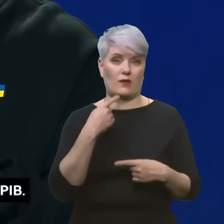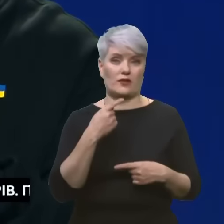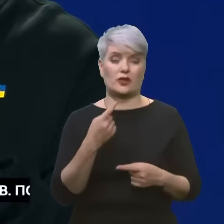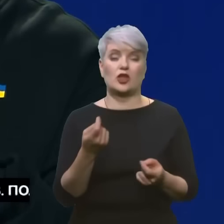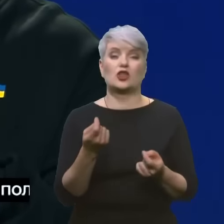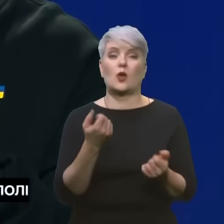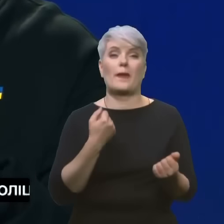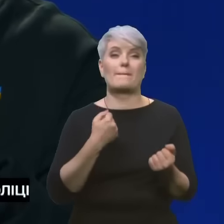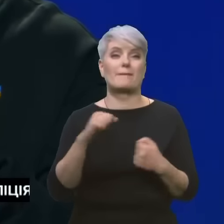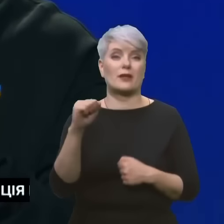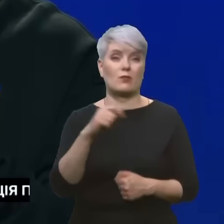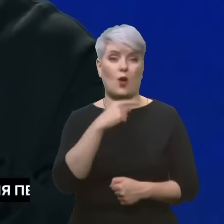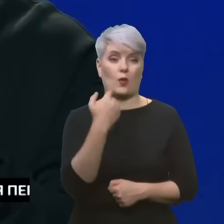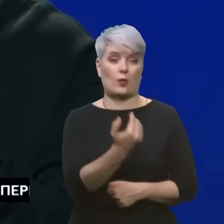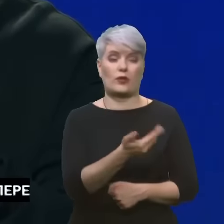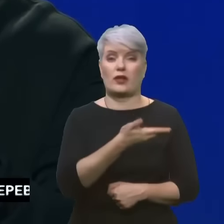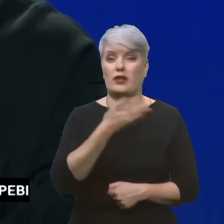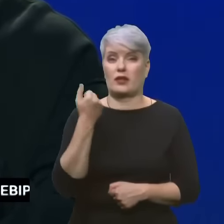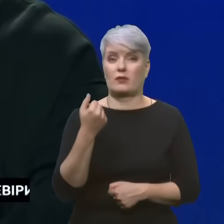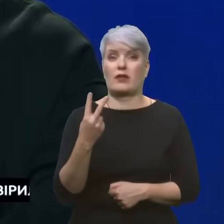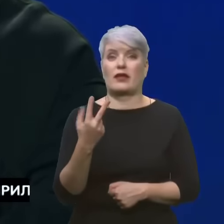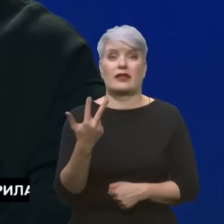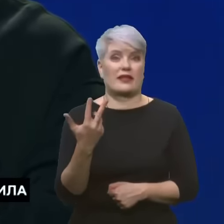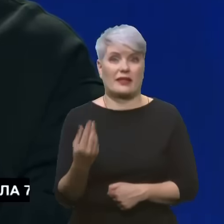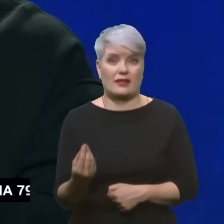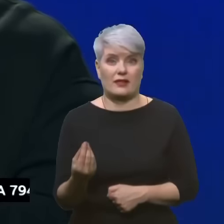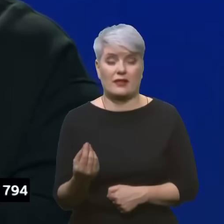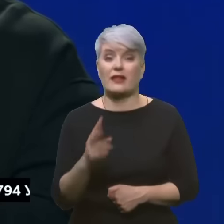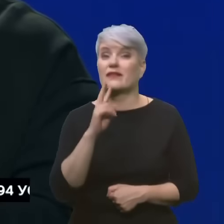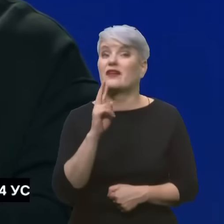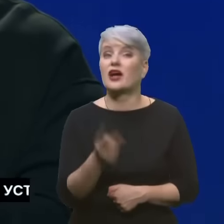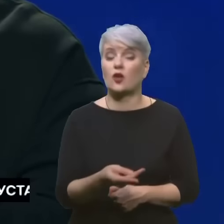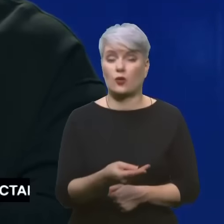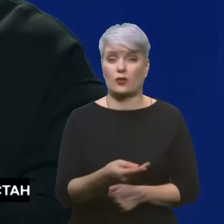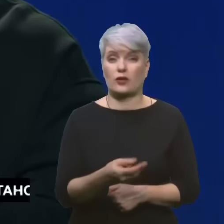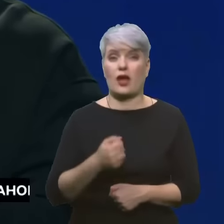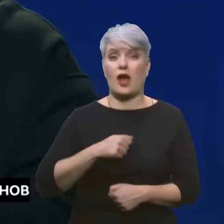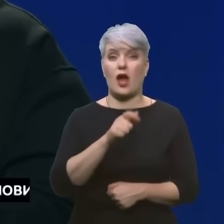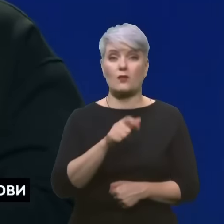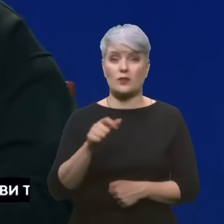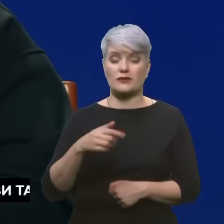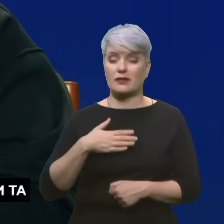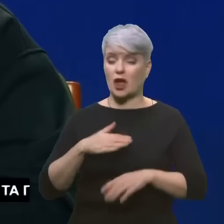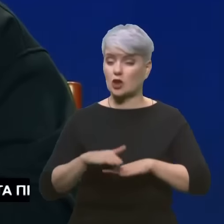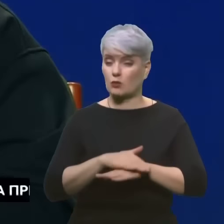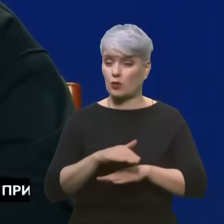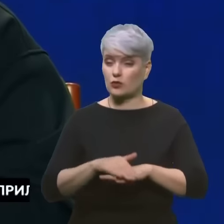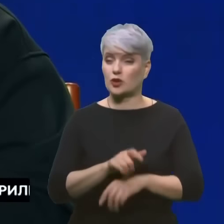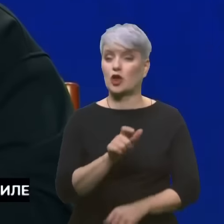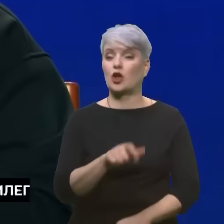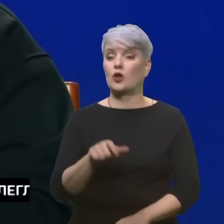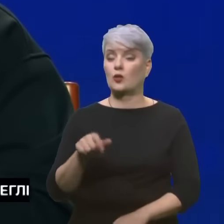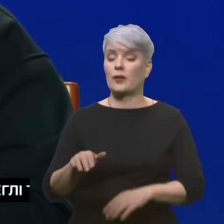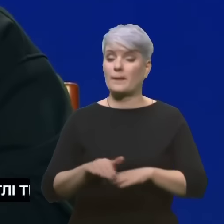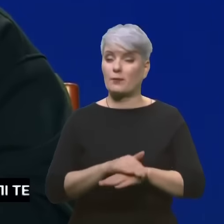перемоги Росія не досягла. Які там 3 дні, 2 роки. Бійці наші молодці, люди молодці. І